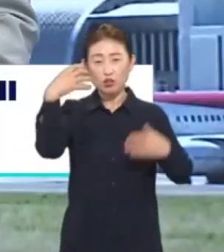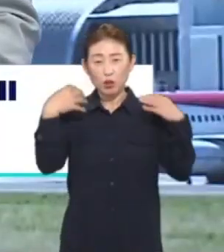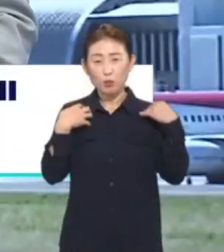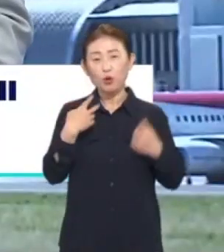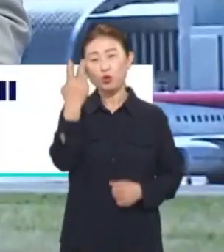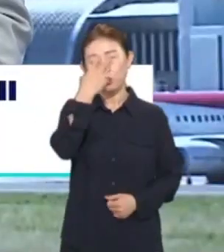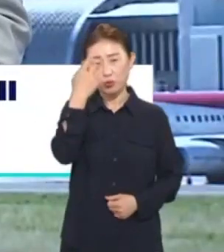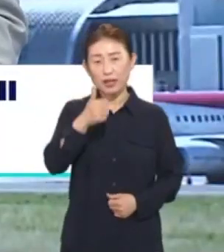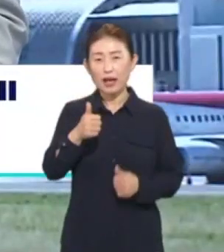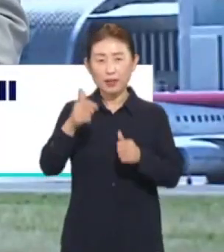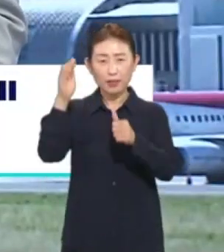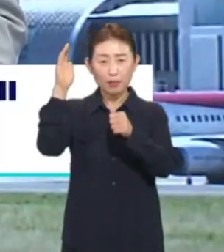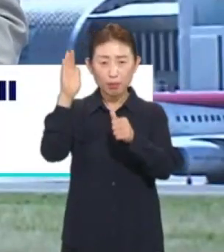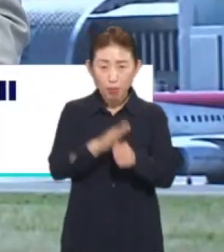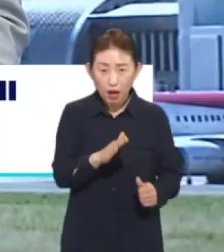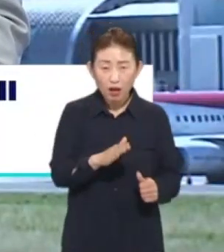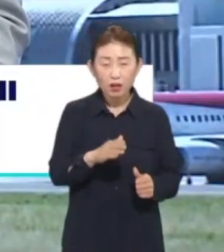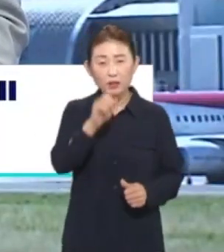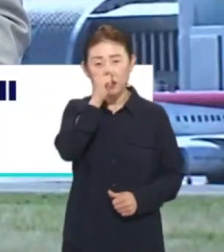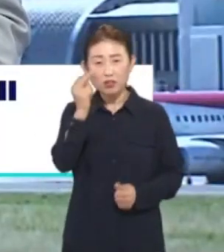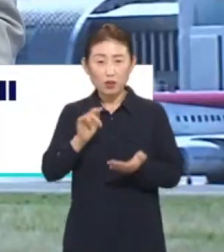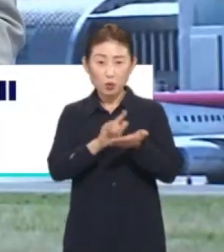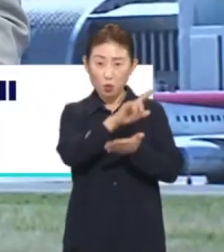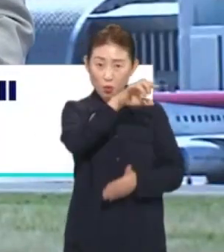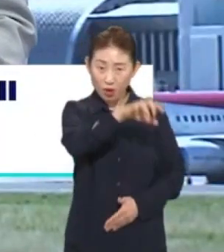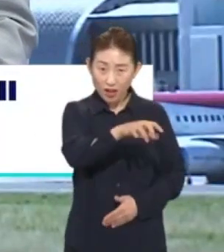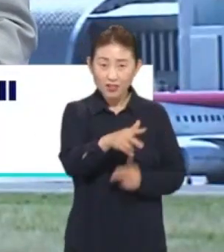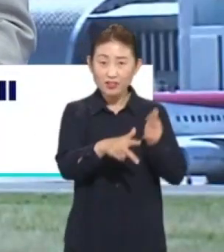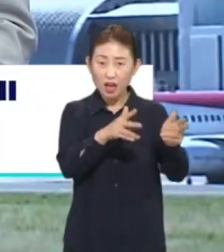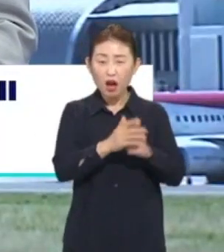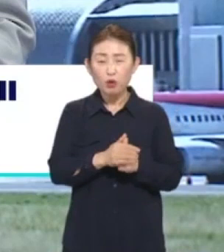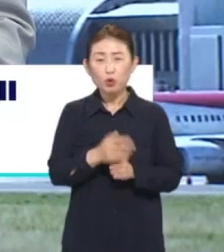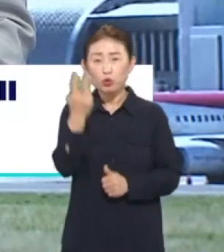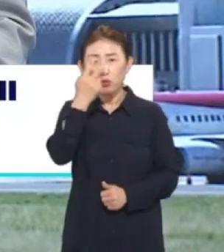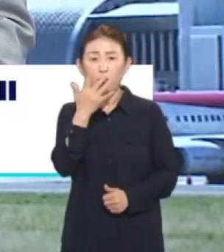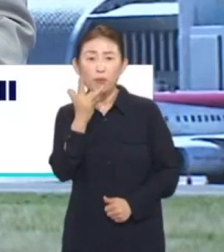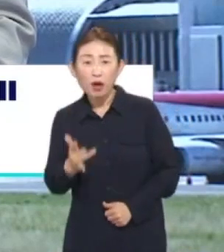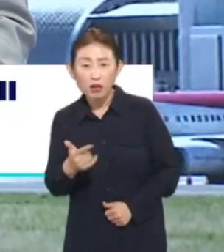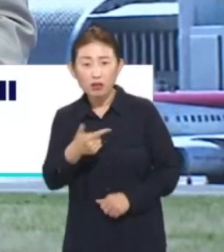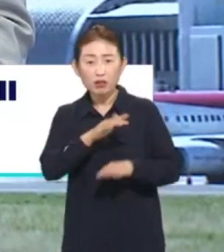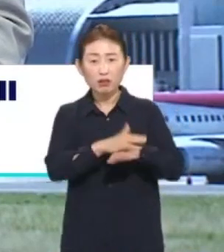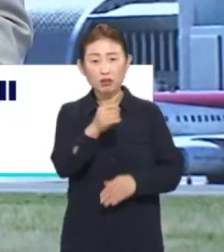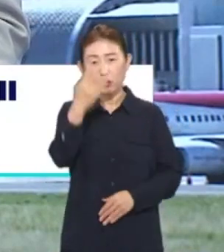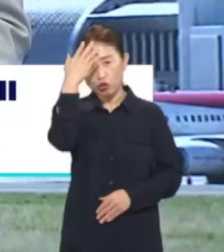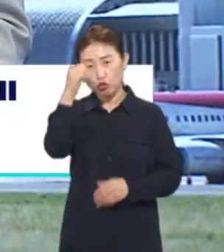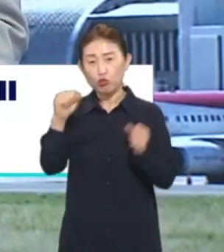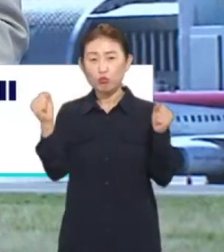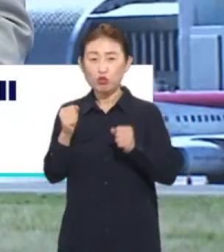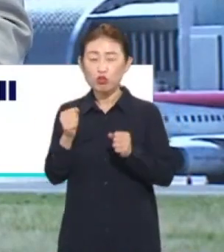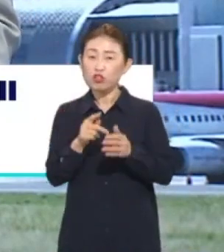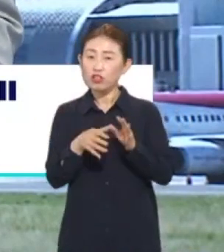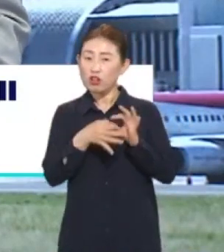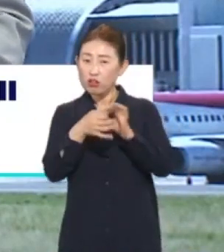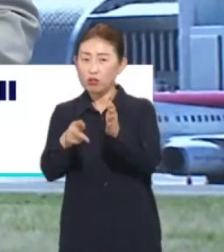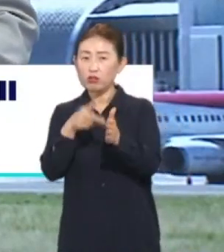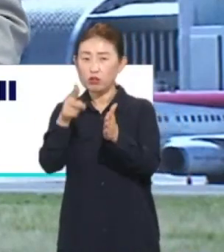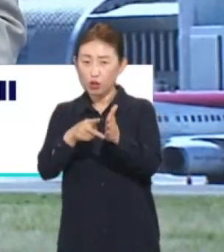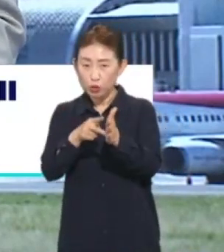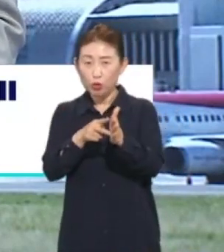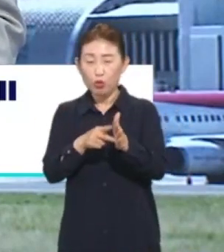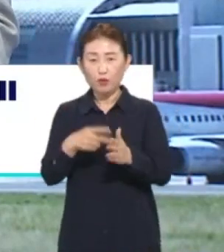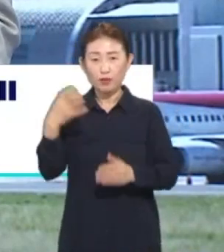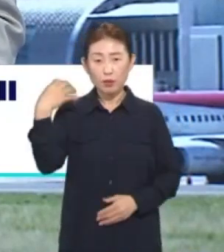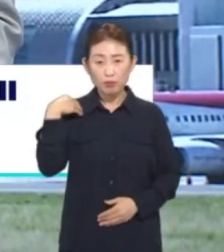정부 예비타당성 조사에서 탈락한 서산공항과 조사 대상에서 빠진 대전 세종 충북 광역철도에 대해